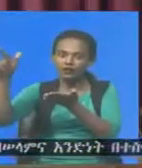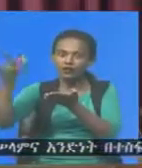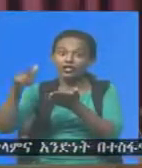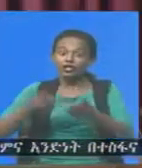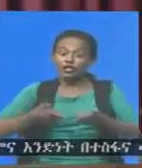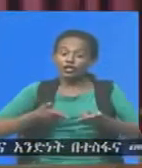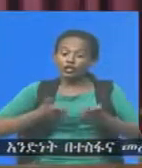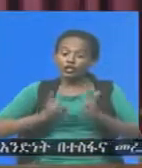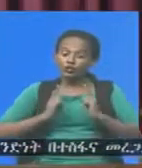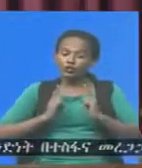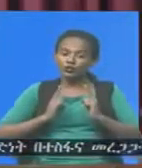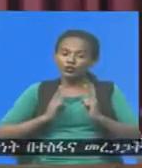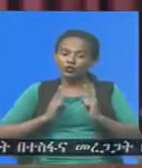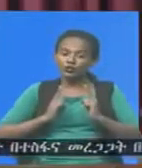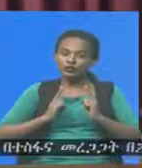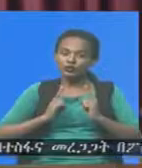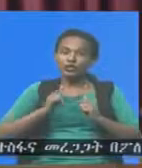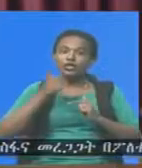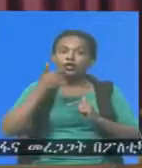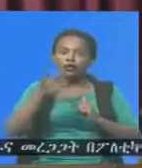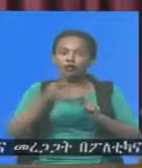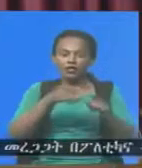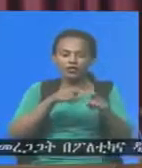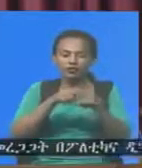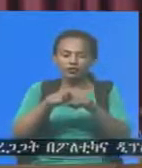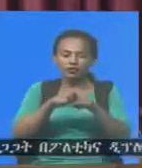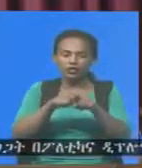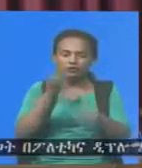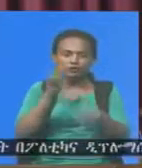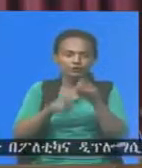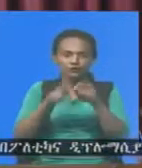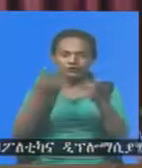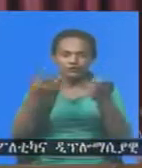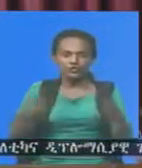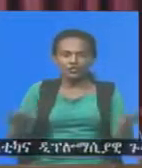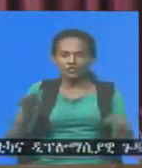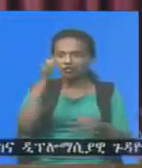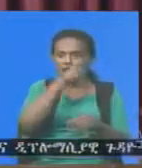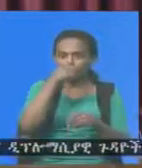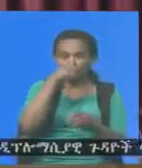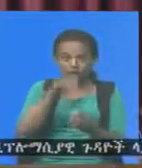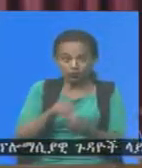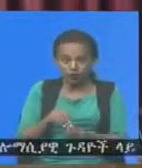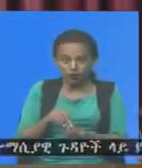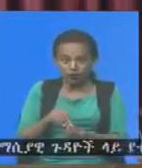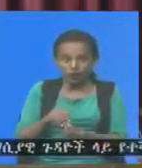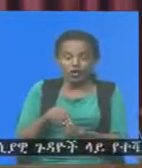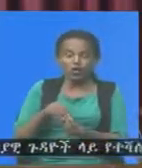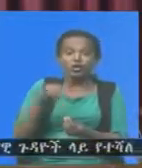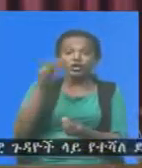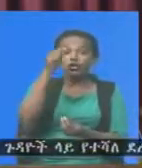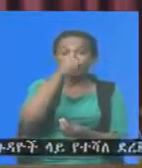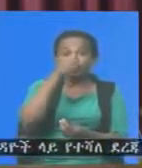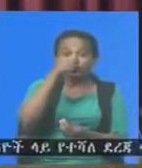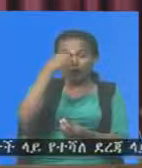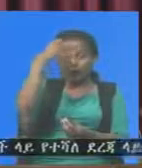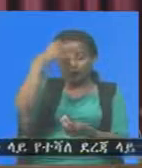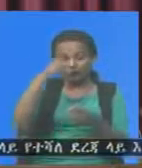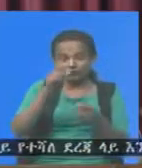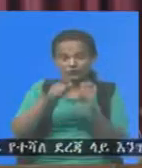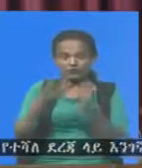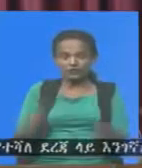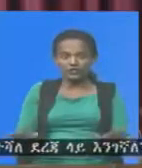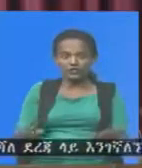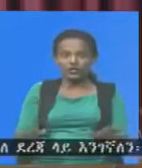ይኑር የሚል ስምምነት ተፈራርመዋል። ኢትዮጵያን ጨምሮ የኢትዮጵያ መሪዎች ተፈራርመዋል።